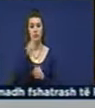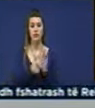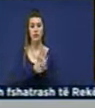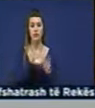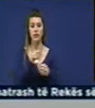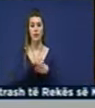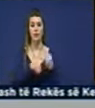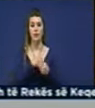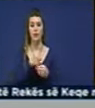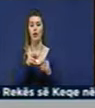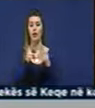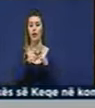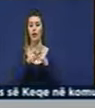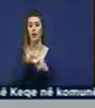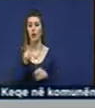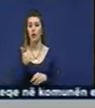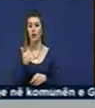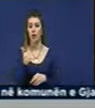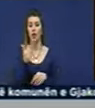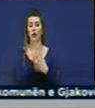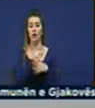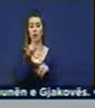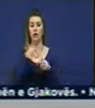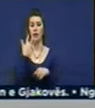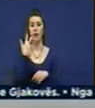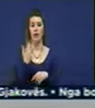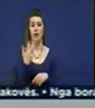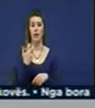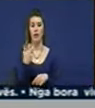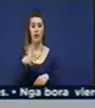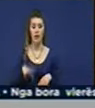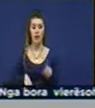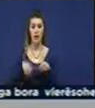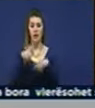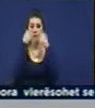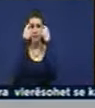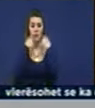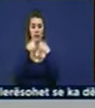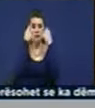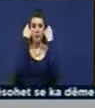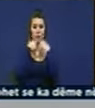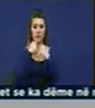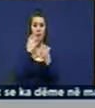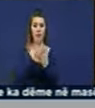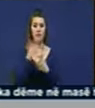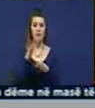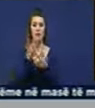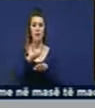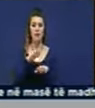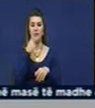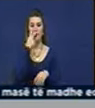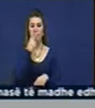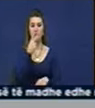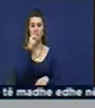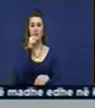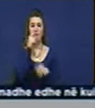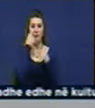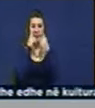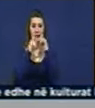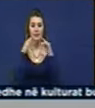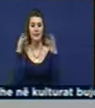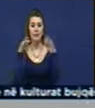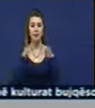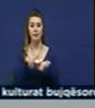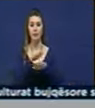familjes Jashari, ku mbi 300 gra nëna me shamia në kokë e lotë në sy, motra e vajza të reja mbushën sallën e